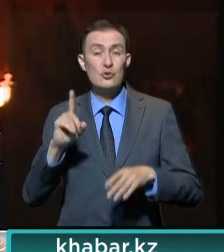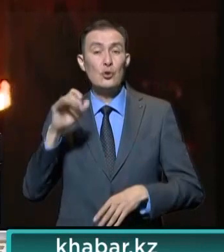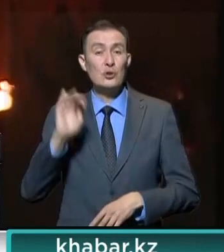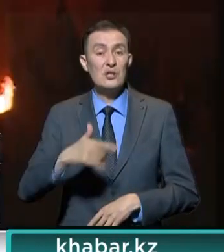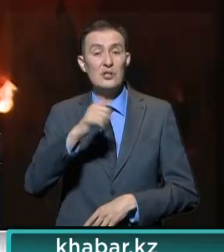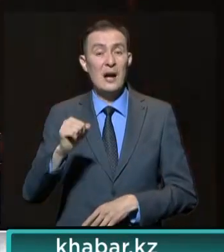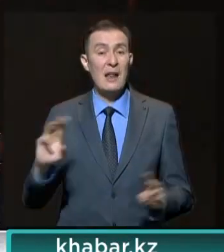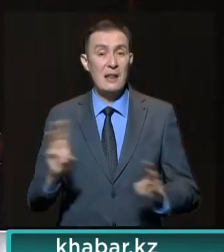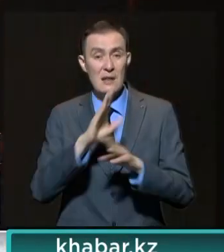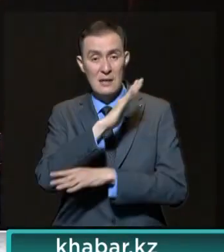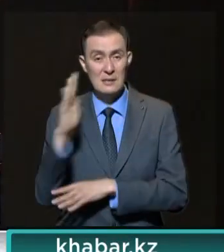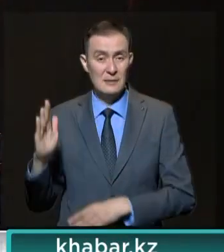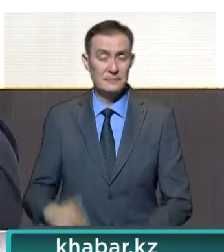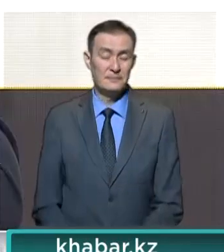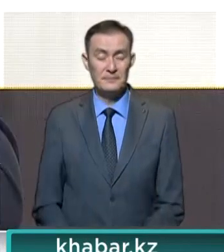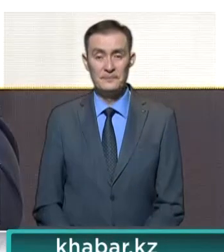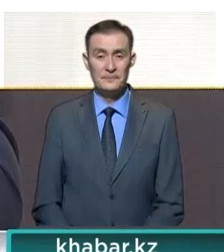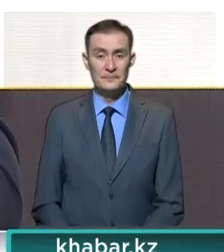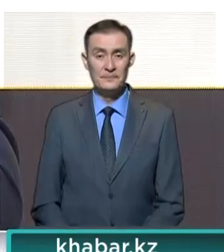тысяч гектаров.